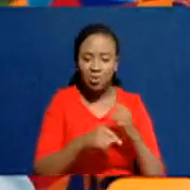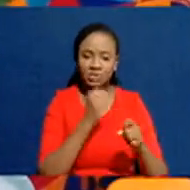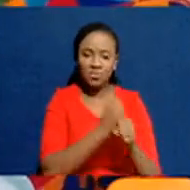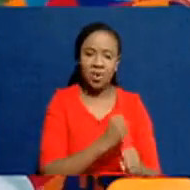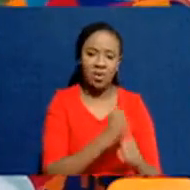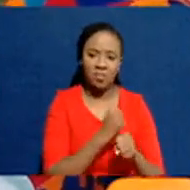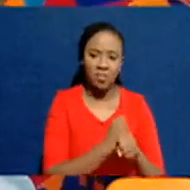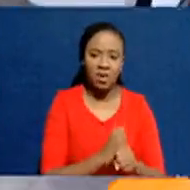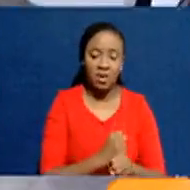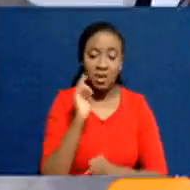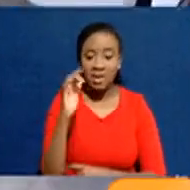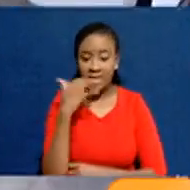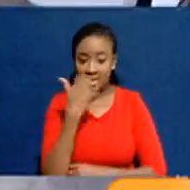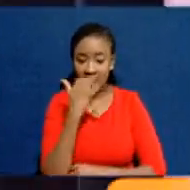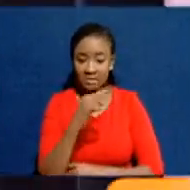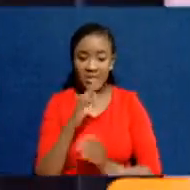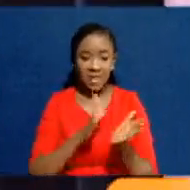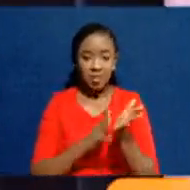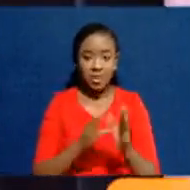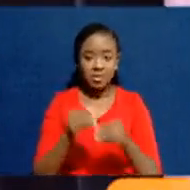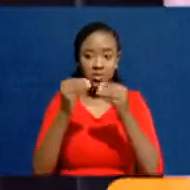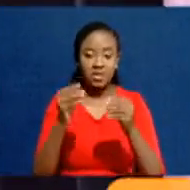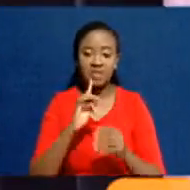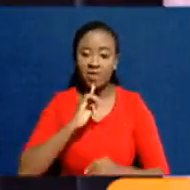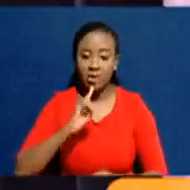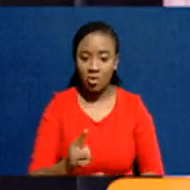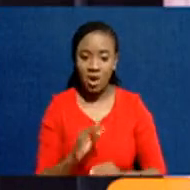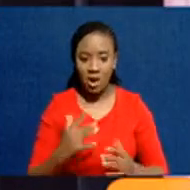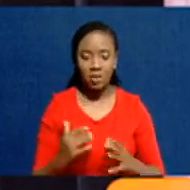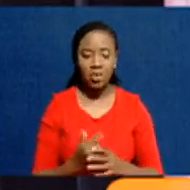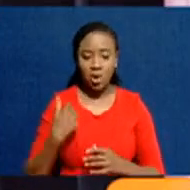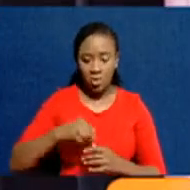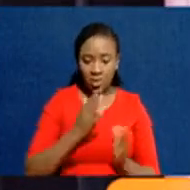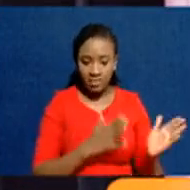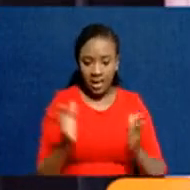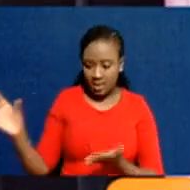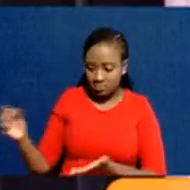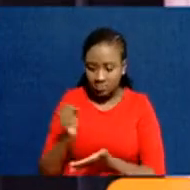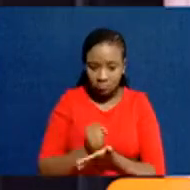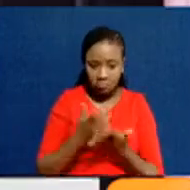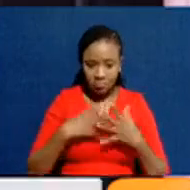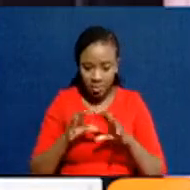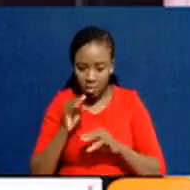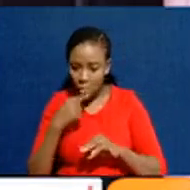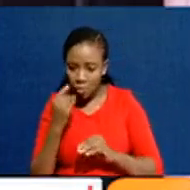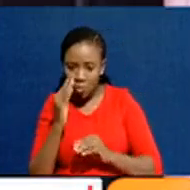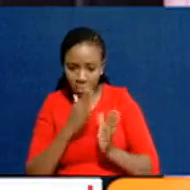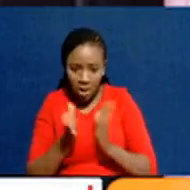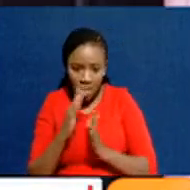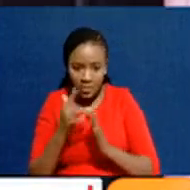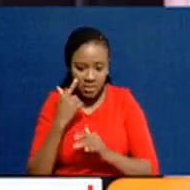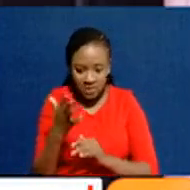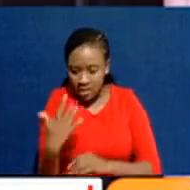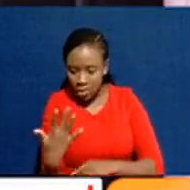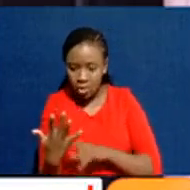Naibu rais akitoa amri kwa mapendekezo yake. We'll get drafters to assist in enhancing the